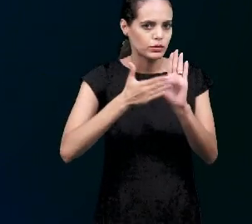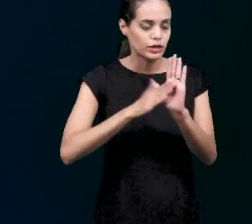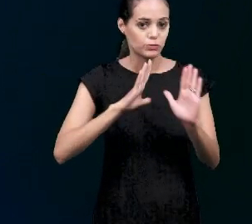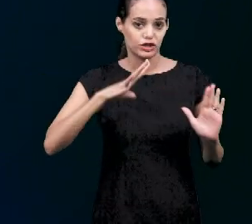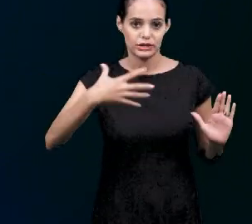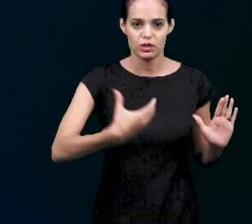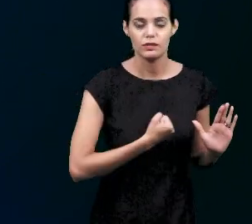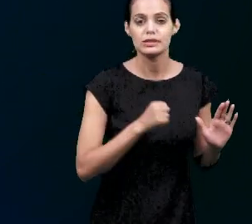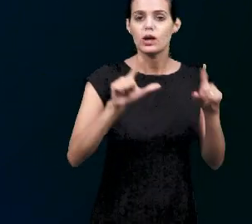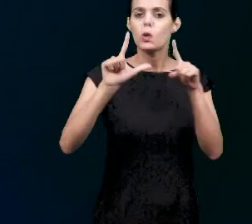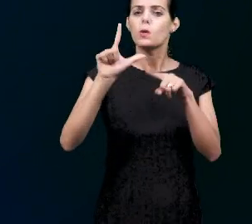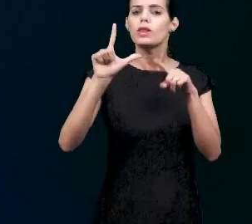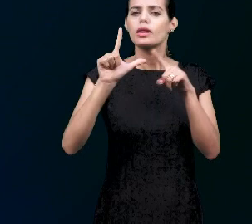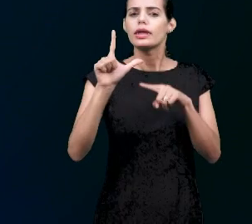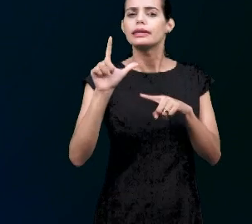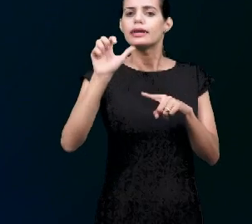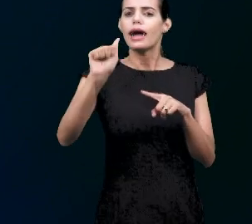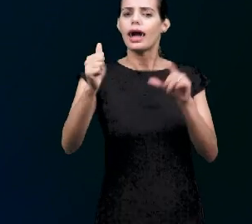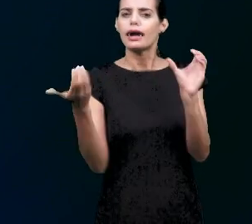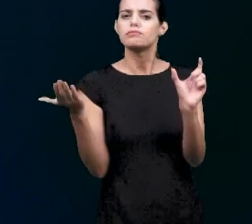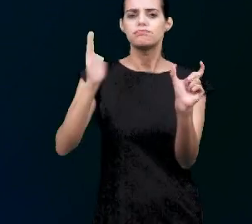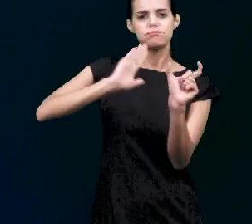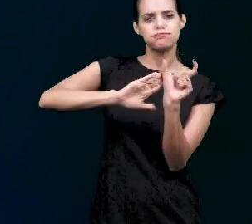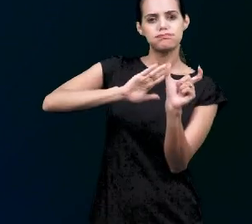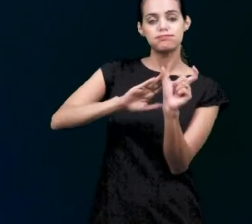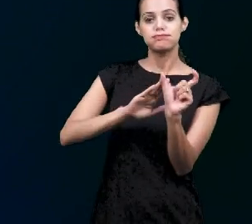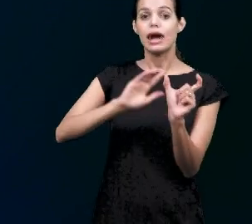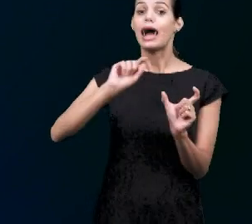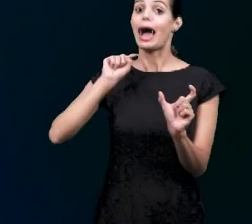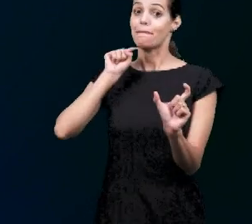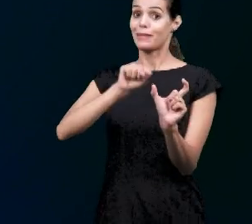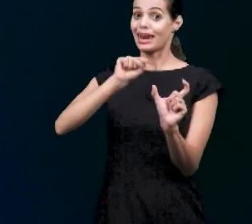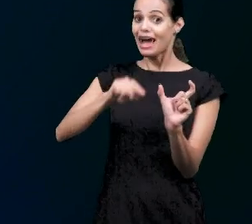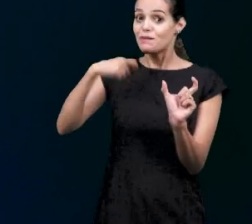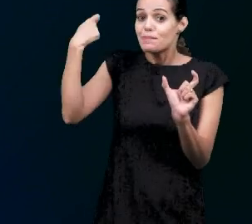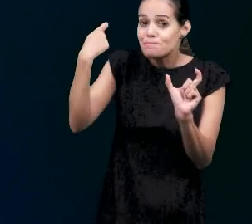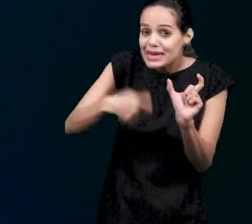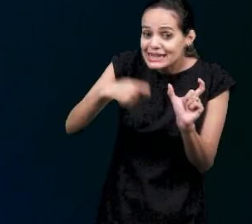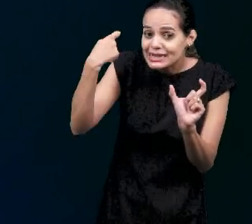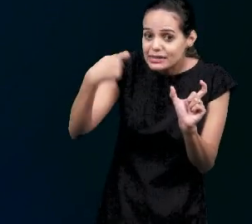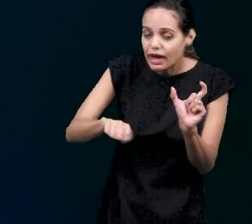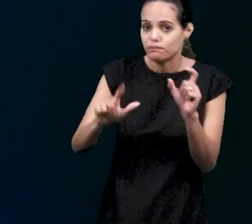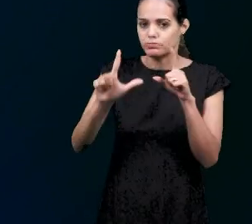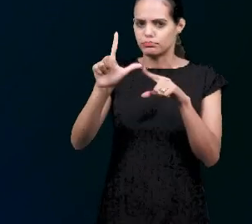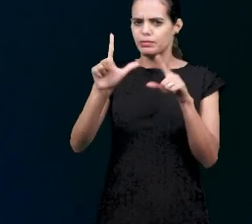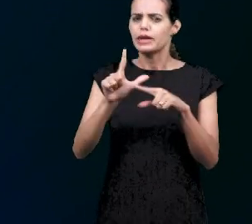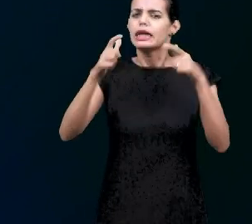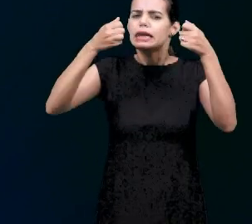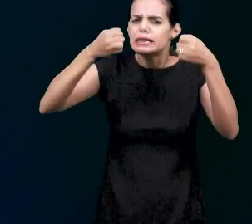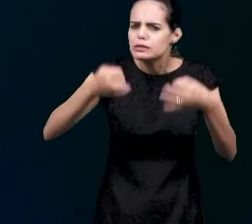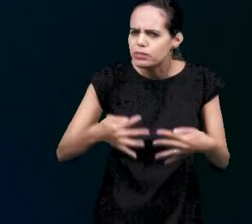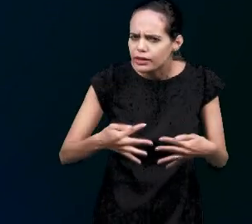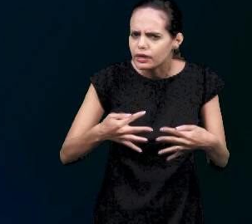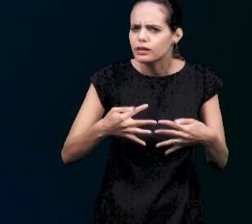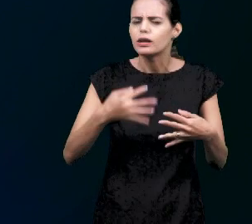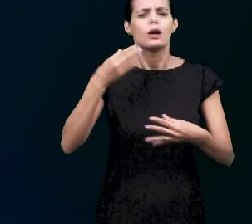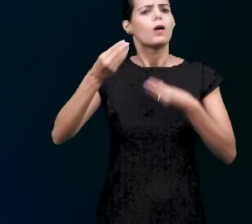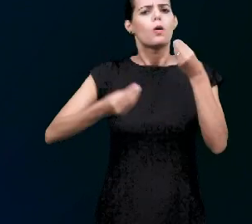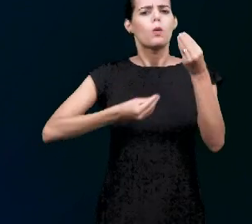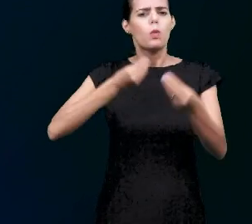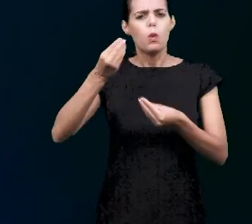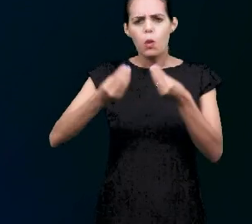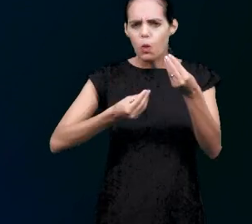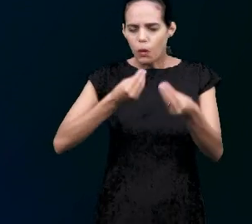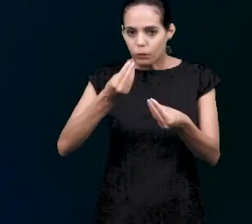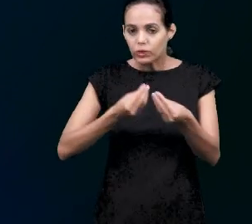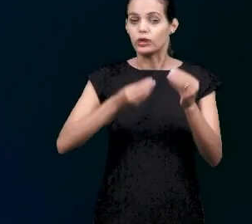pour aller en Galilée. La réponse est là. La réponse est Galilée. Je salue les frères et sœurs. La paix du Seigneur, en